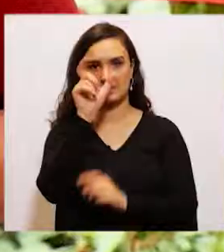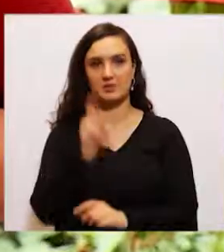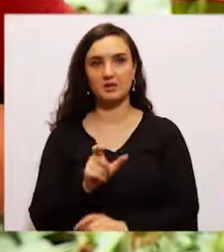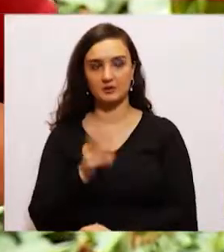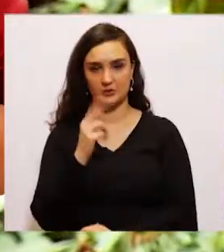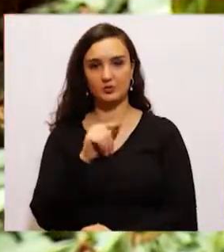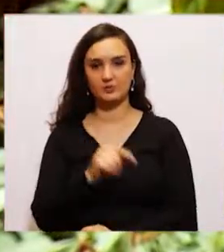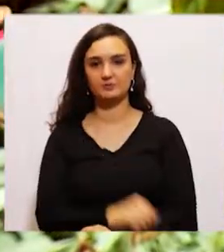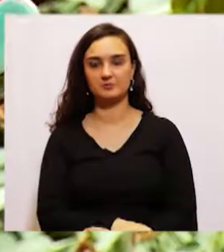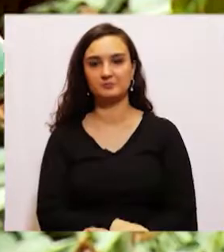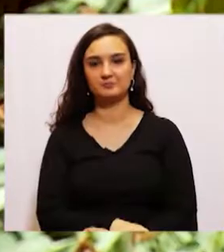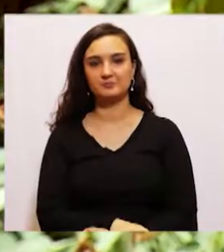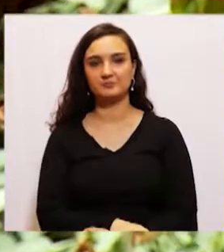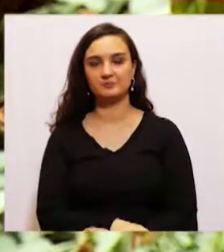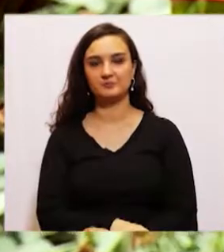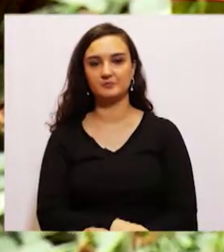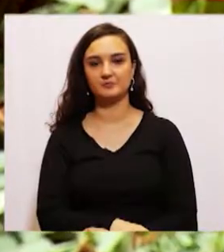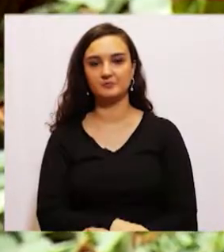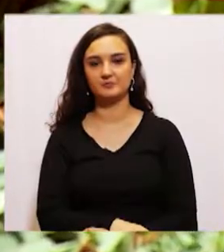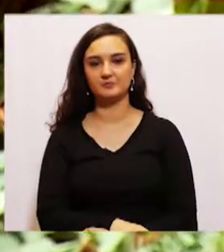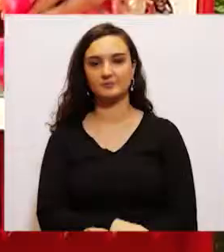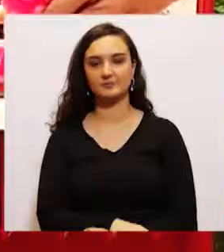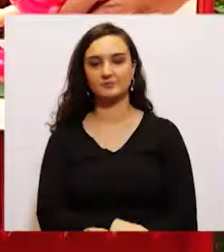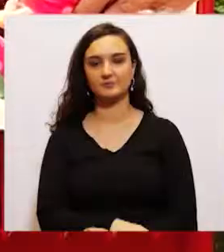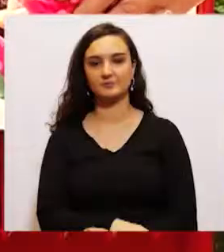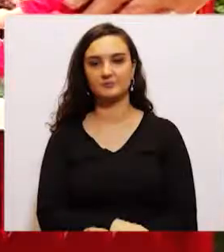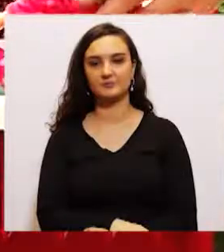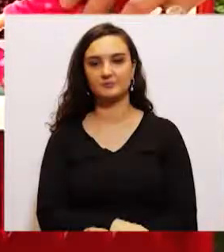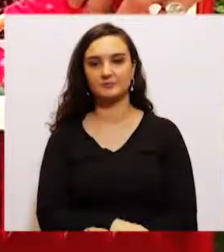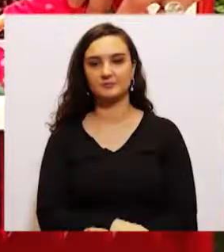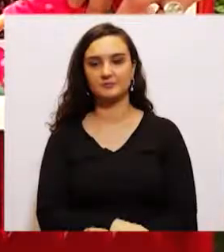ესე დავიჭიროთ, კარგი? ფორმატს ვიჭერთ, რა ქვია მას,